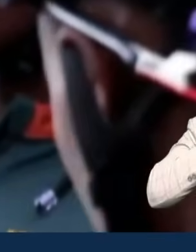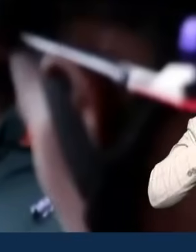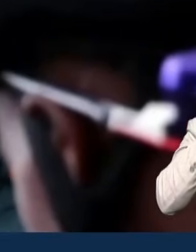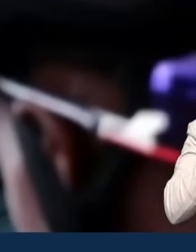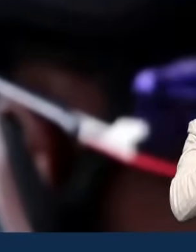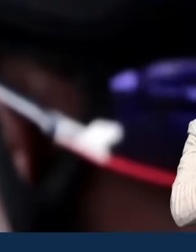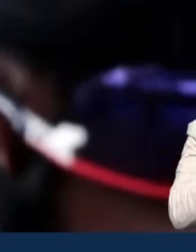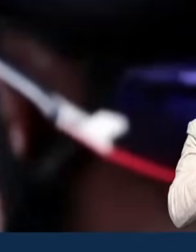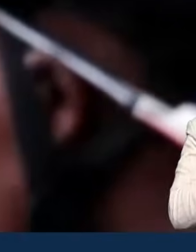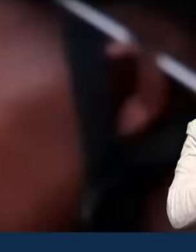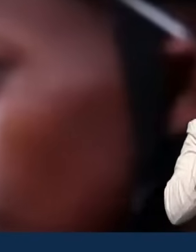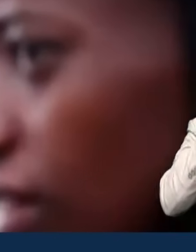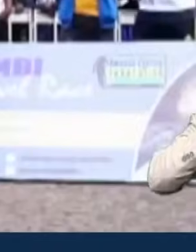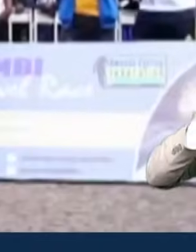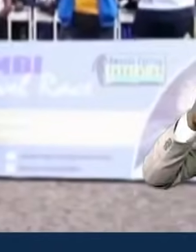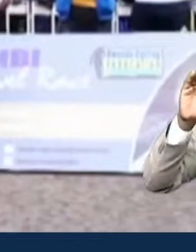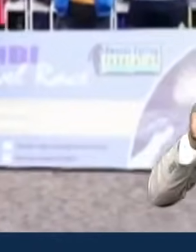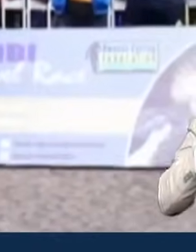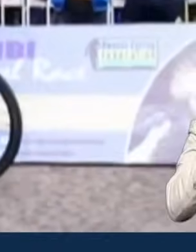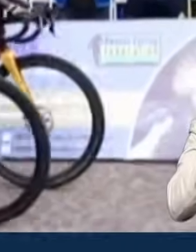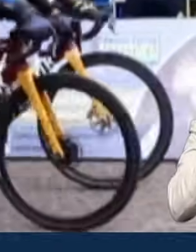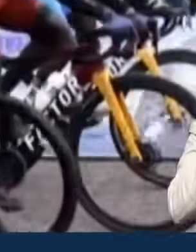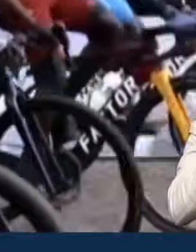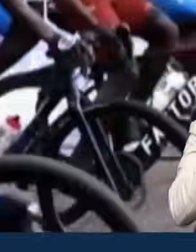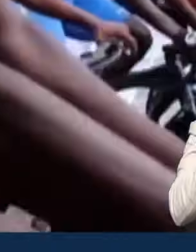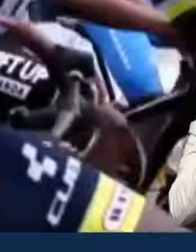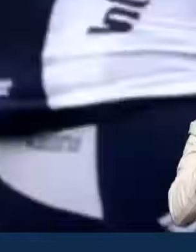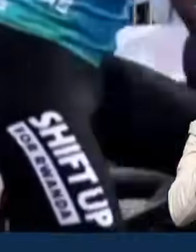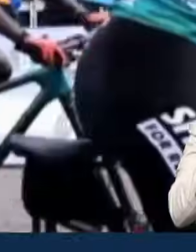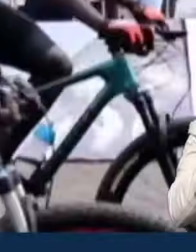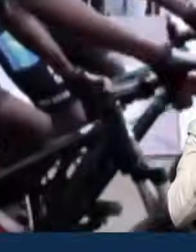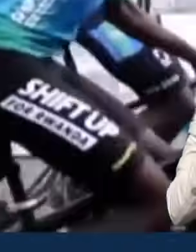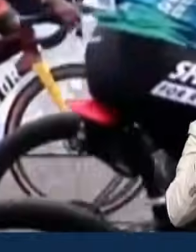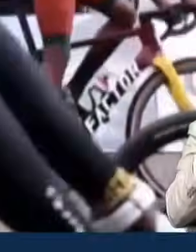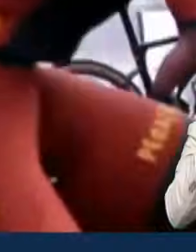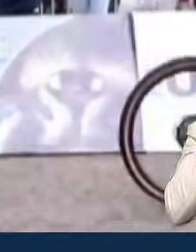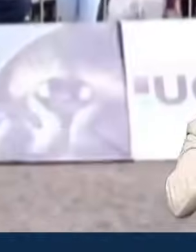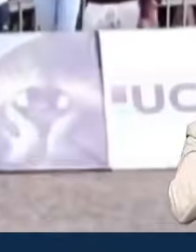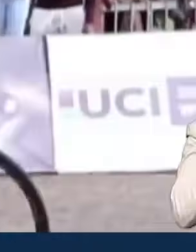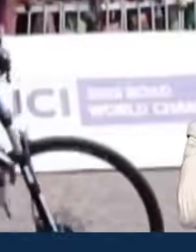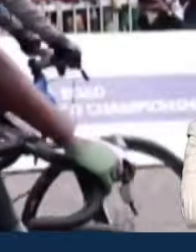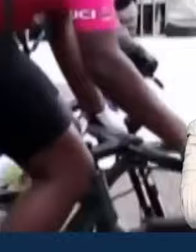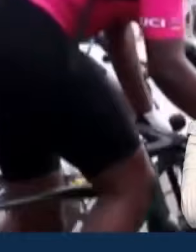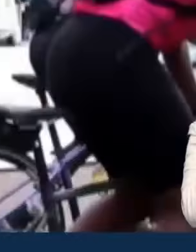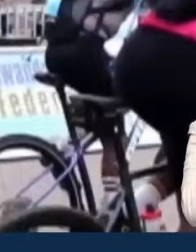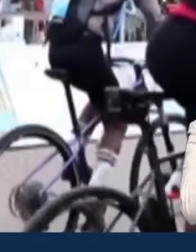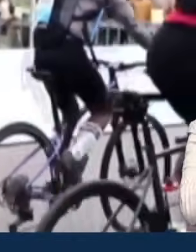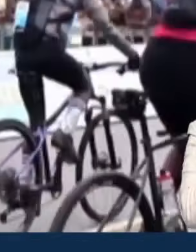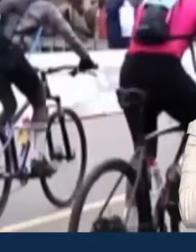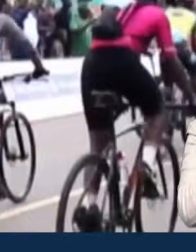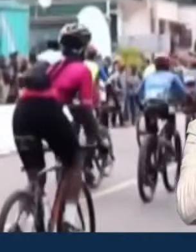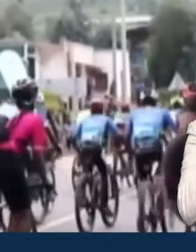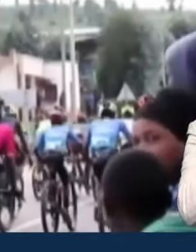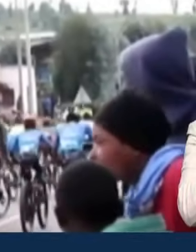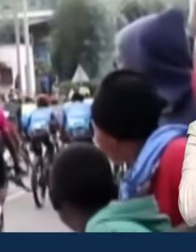karere ka Gicumbi. Niyo nkuru Samuel mu bagabo babigize umwuga ndetse na Nirere Saverine mu